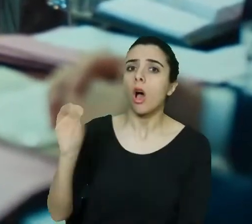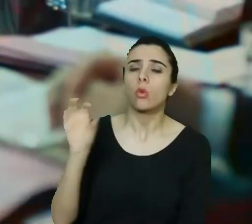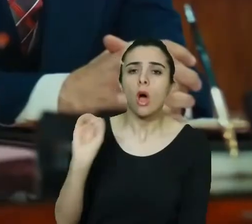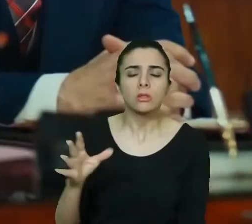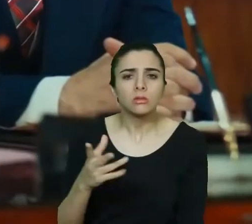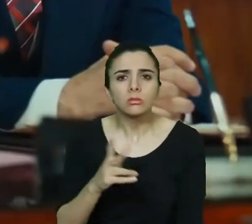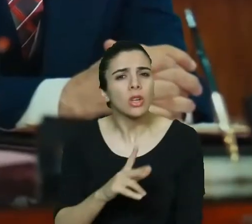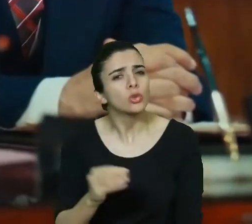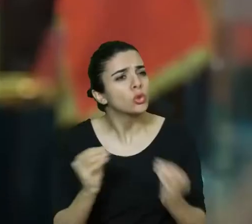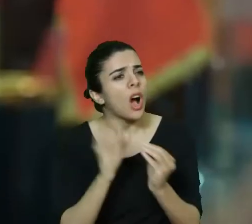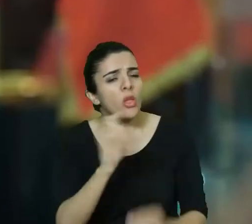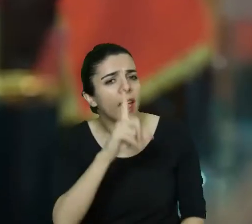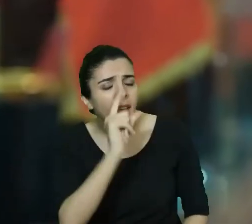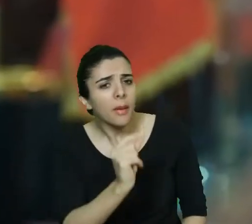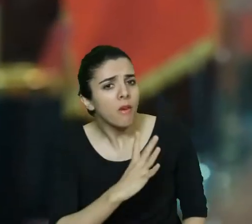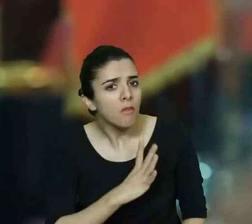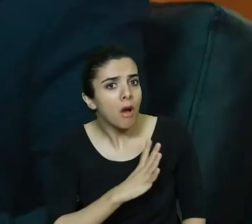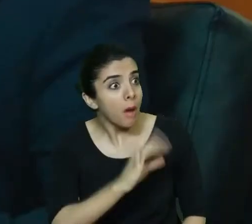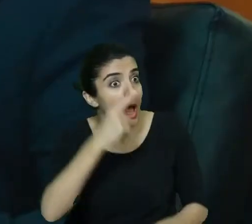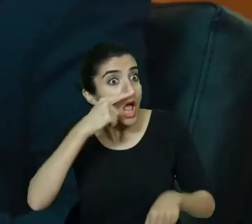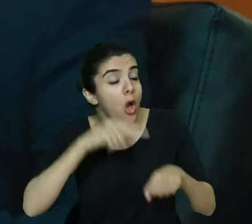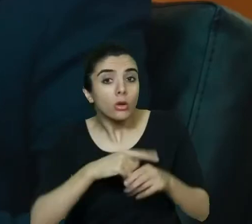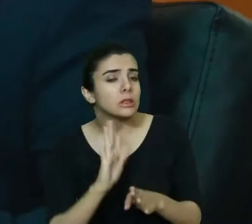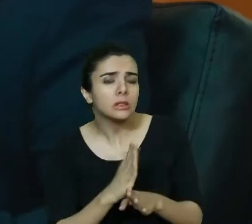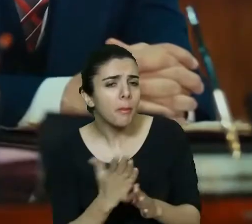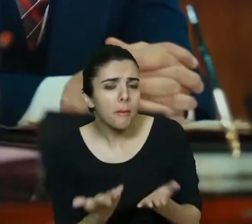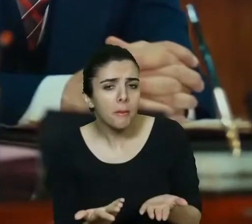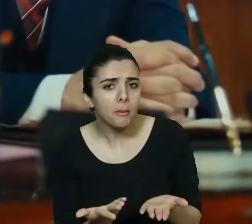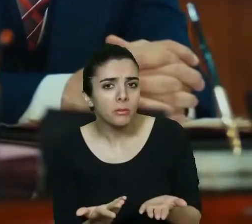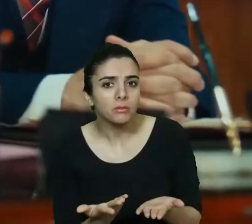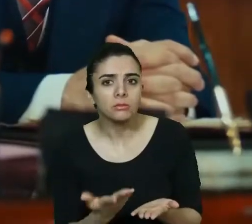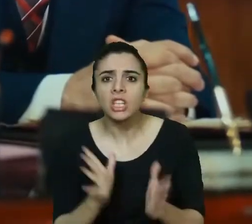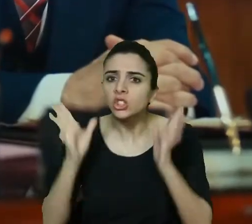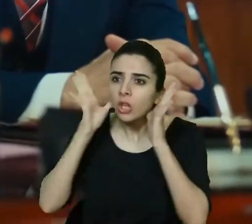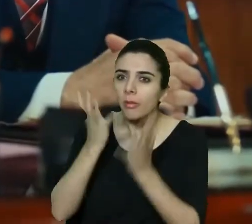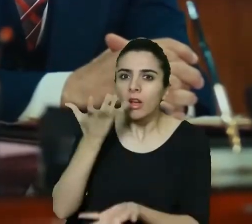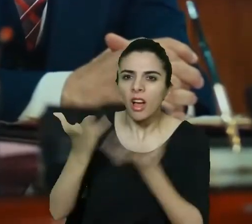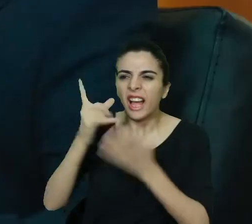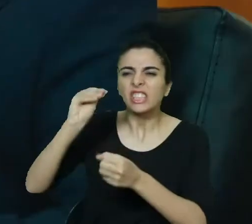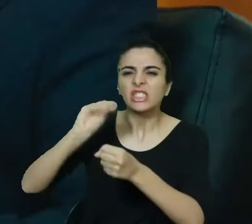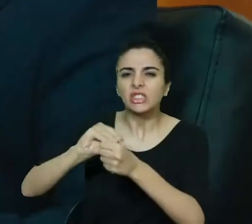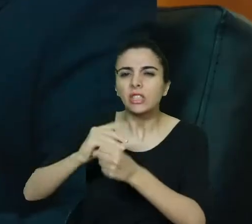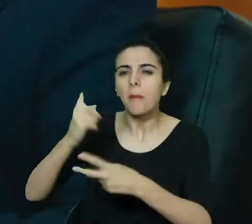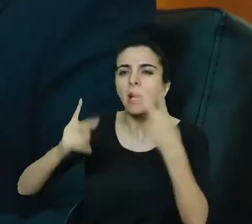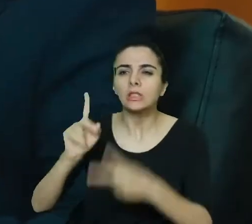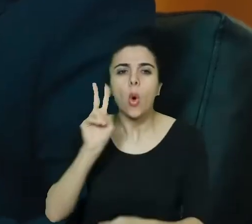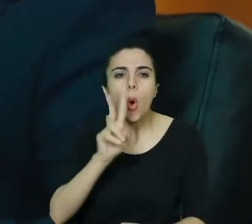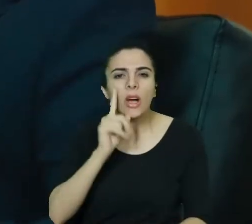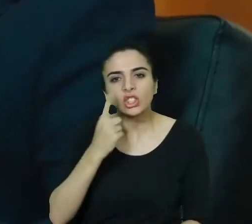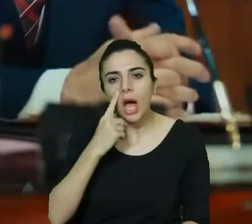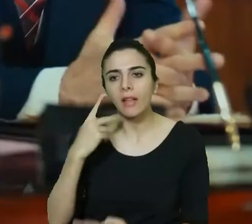Kim bu suçlamayı yapan Sayın Valim? Nasıl bu kadar emin olabiliyorlar? Cami yakılırken orada bulunan birkaç tane görgü tanığı